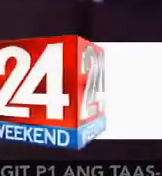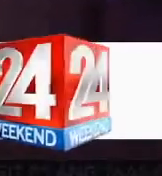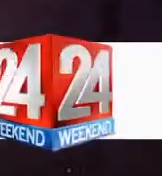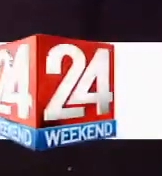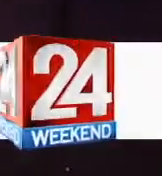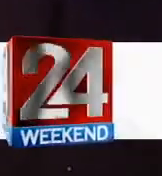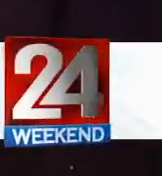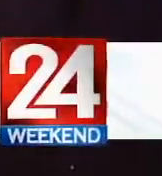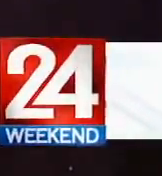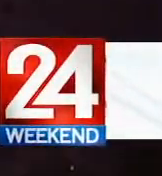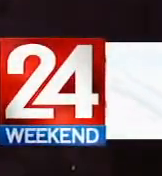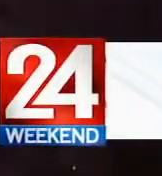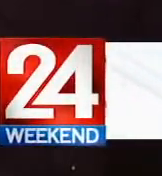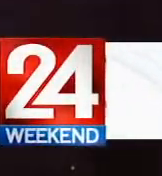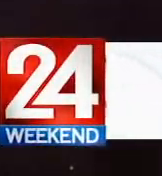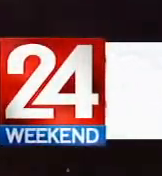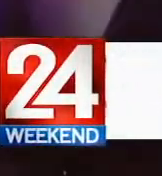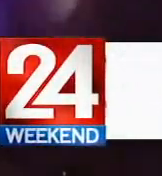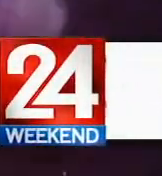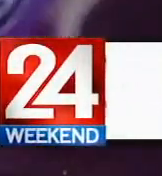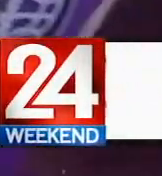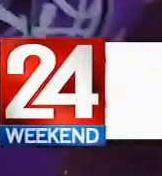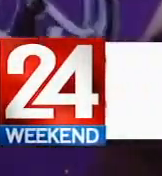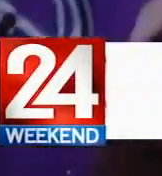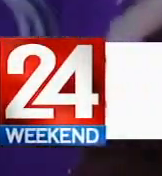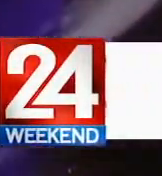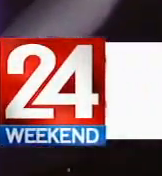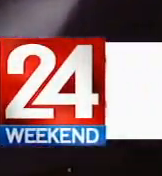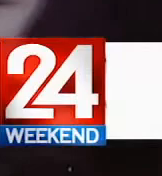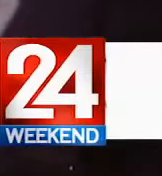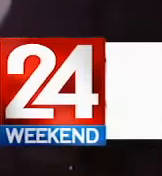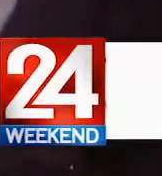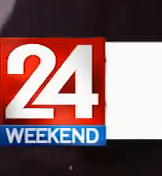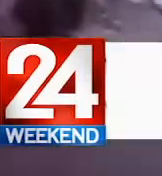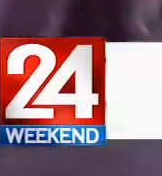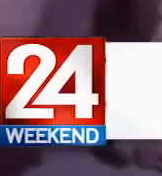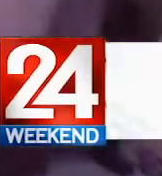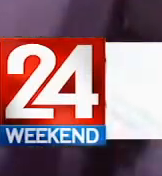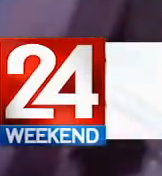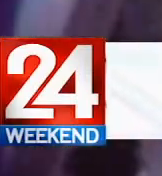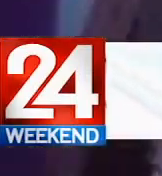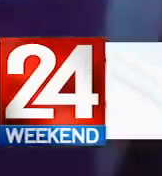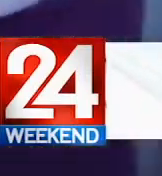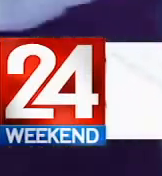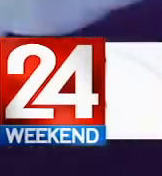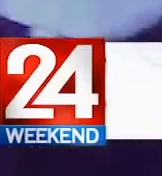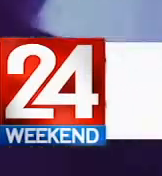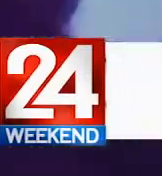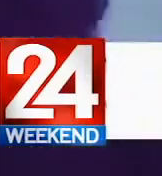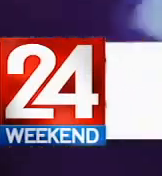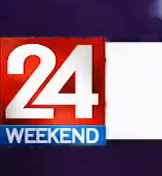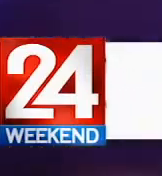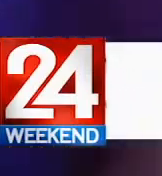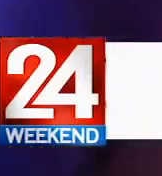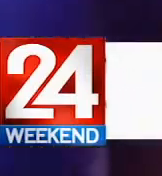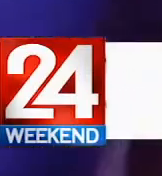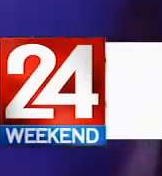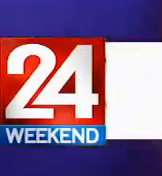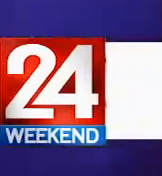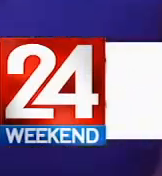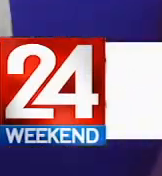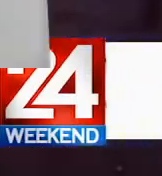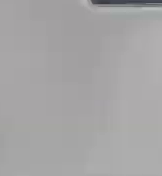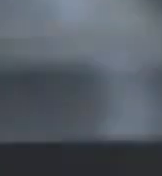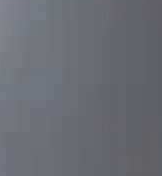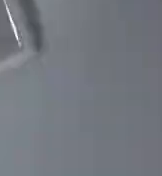Susunod, batang babae na 3 araw na wala, natagpuan sa bahay ng lalaking nakilala niya sa online game.